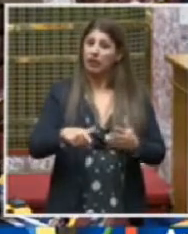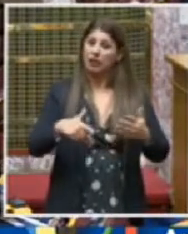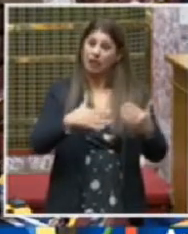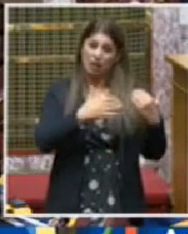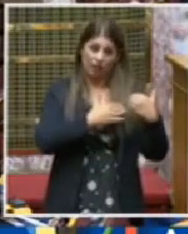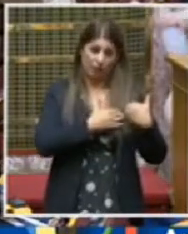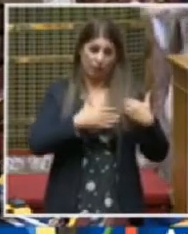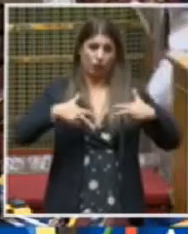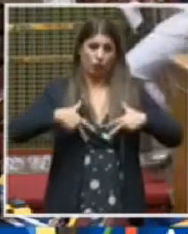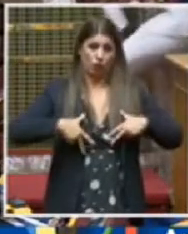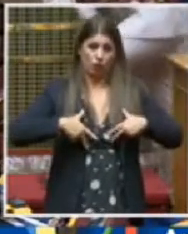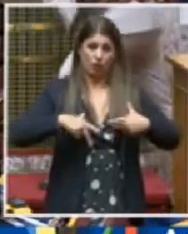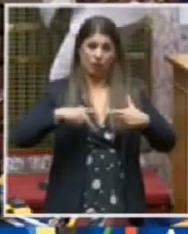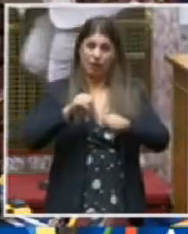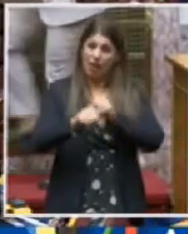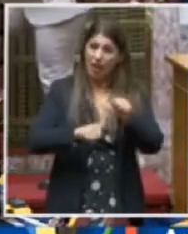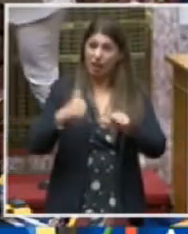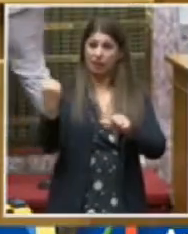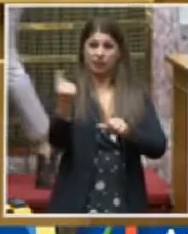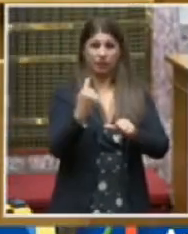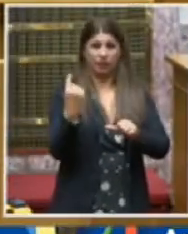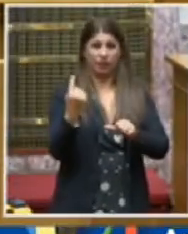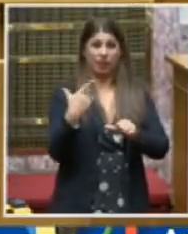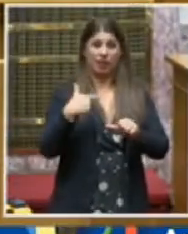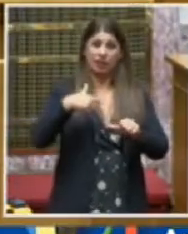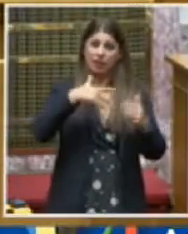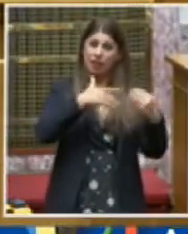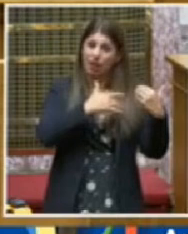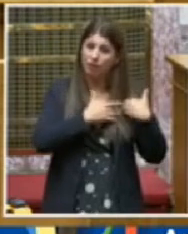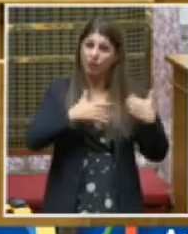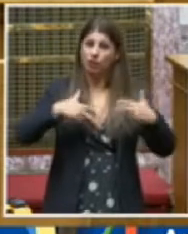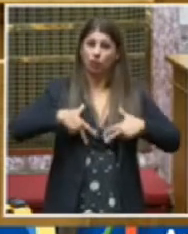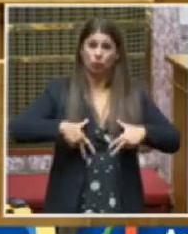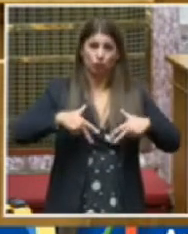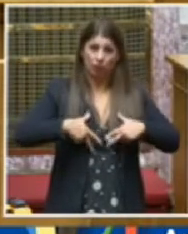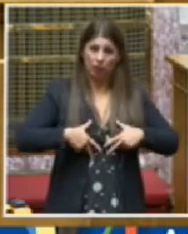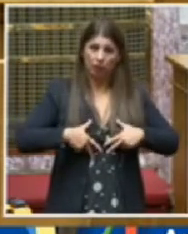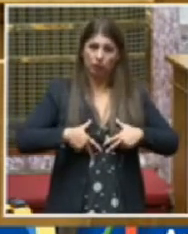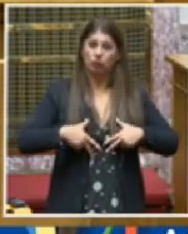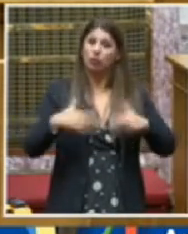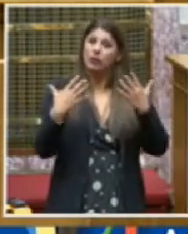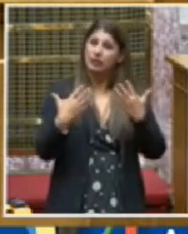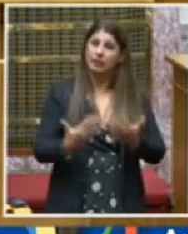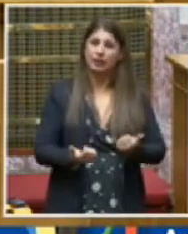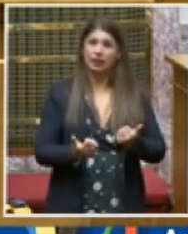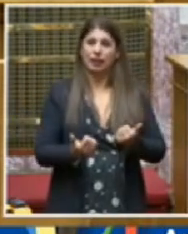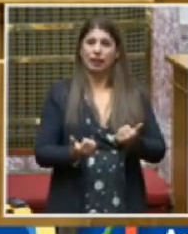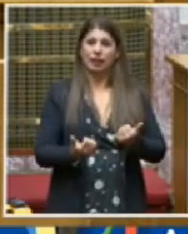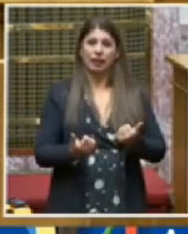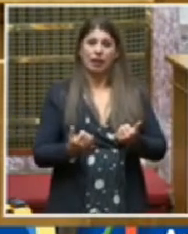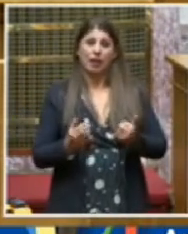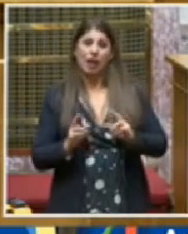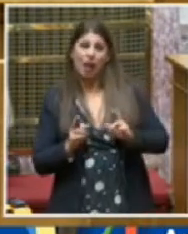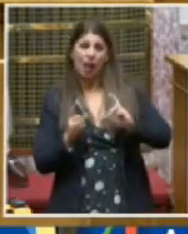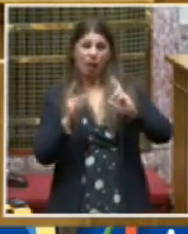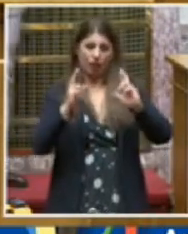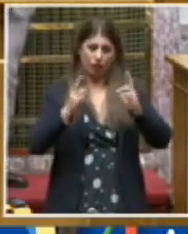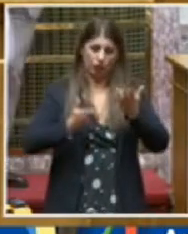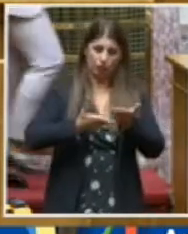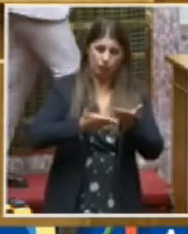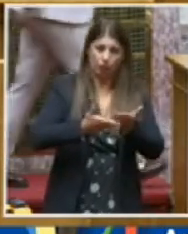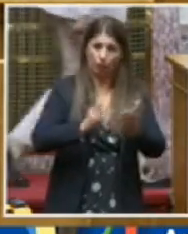πολιτείας να τις αλλάξει αυτές τις συνθήκες. Είναι ευθύνη της πολιτείας να αποτελέσει επιτέλους ενεργό αρρωγό